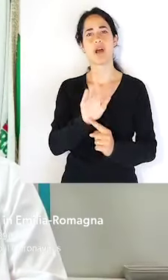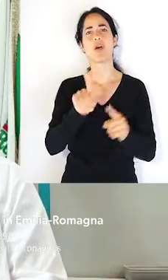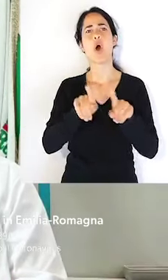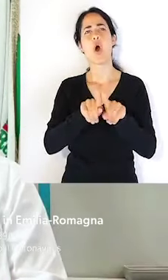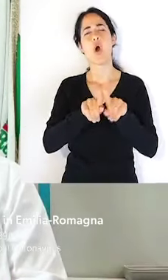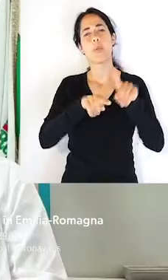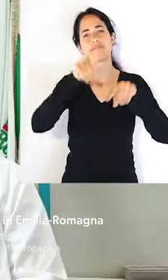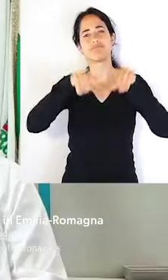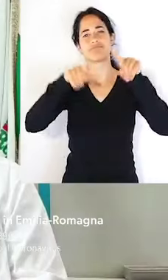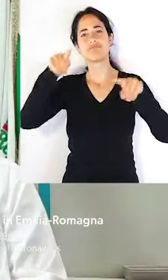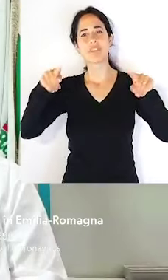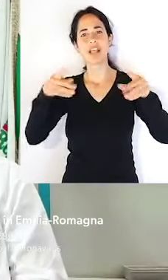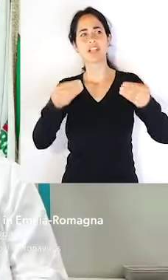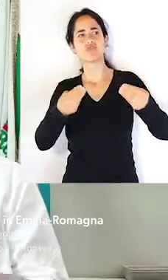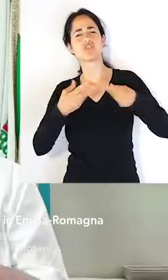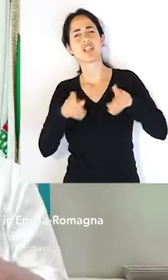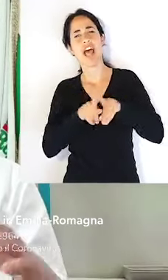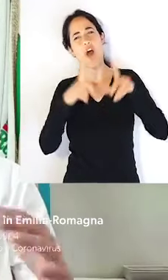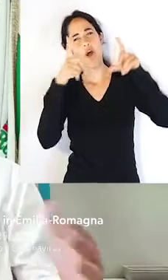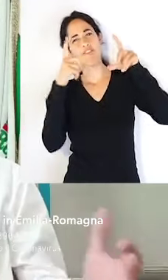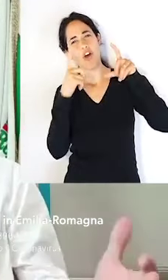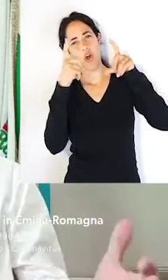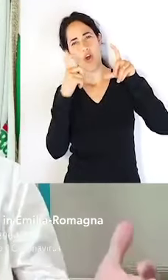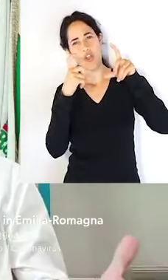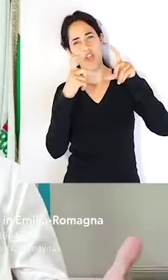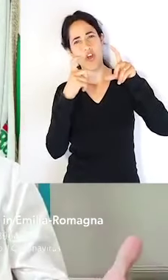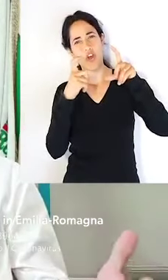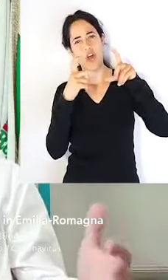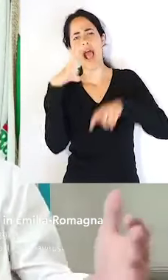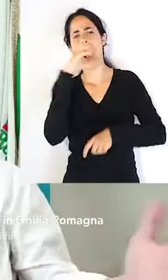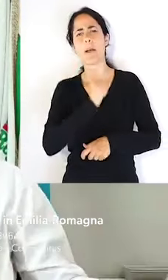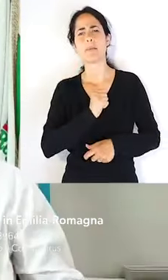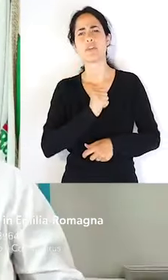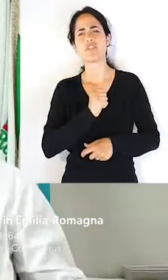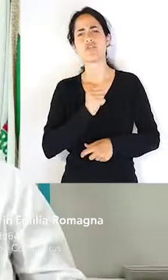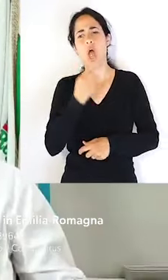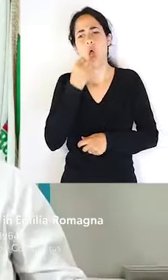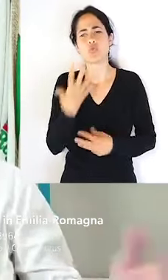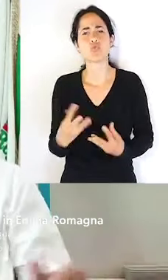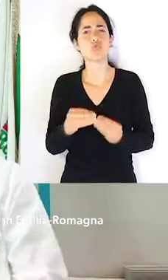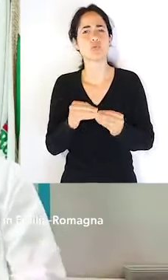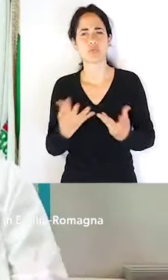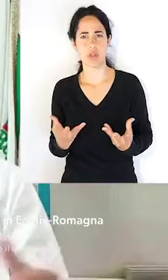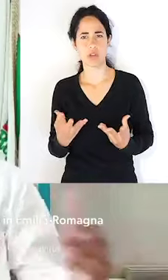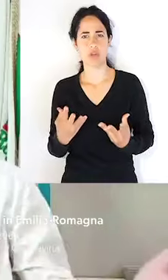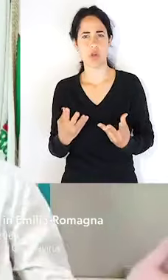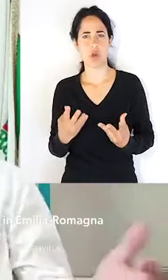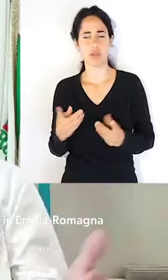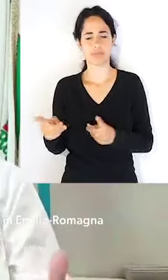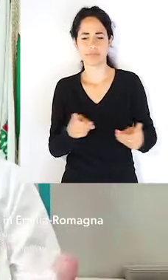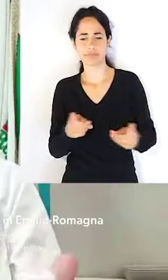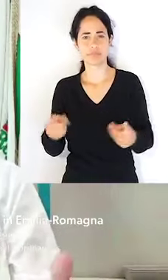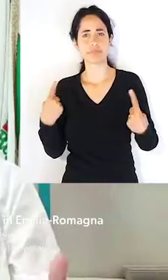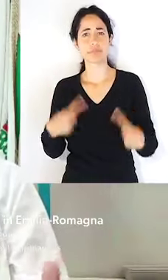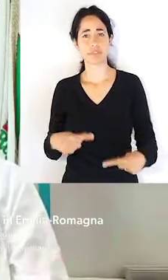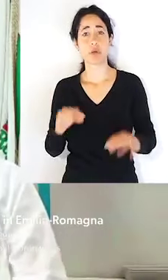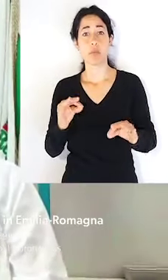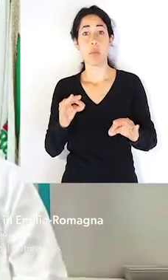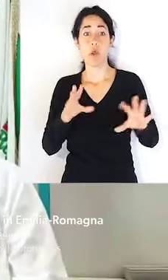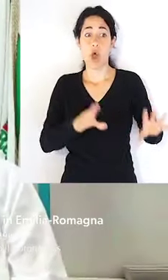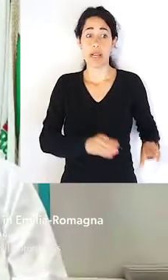successo in queste 14 settimane, ovviamente complessivamente dalla prima ad oggi, dal primo giorno